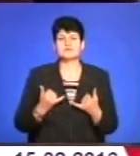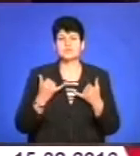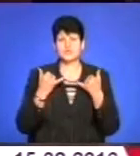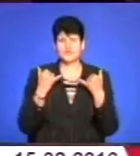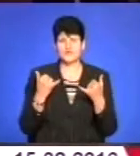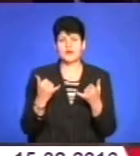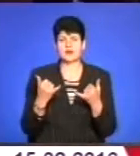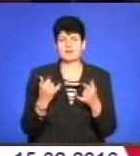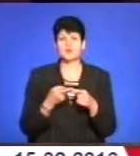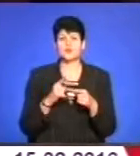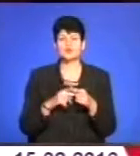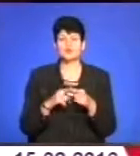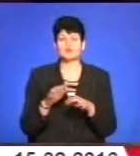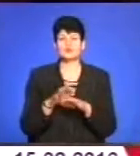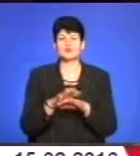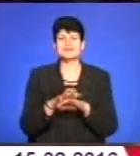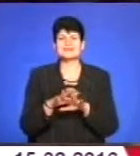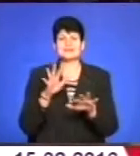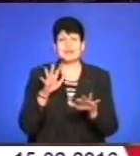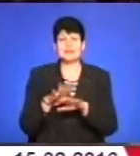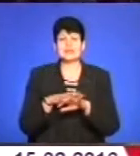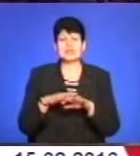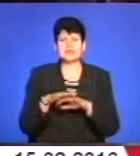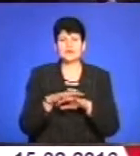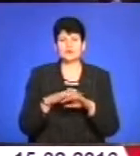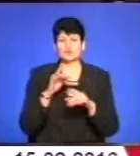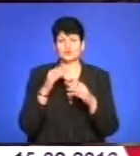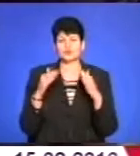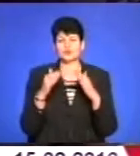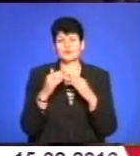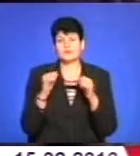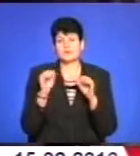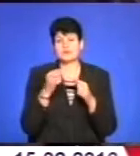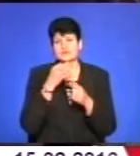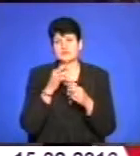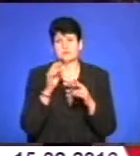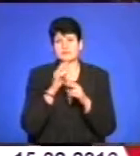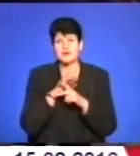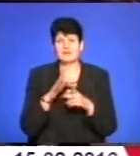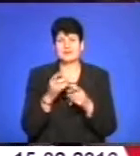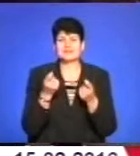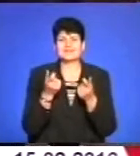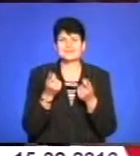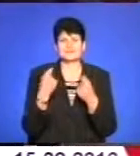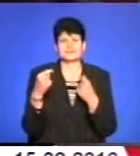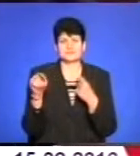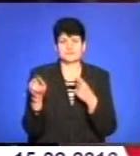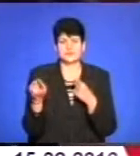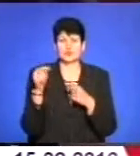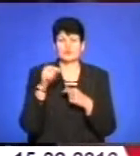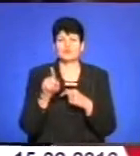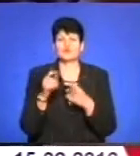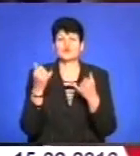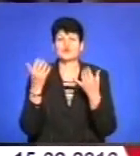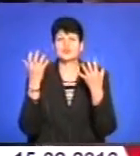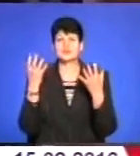вшанування у цьому залі Народному домі, напевне, можливо, я скажу неправильно, але, напевне, трішки недоречне, тому що